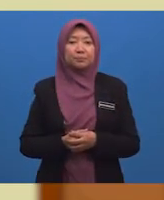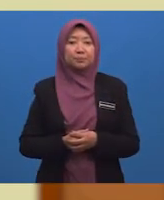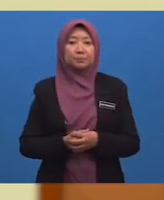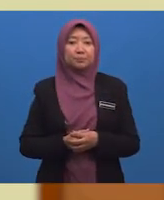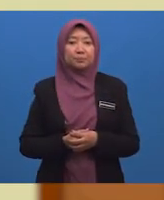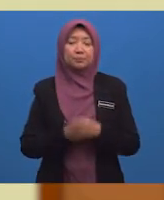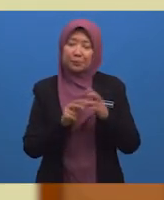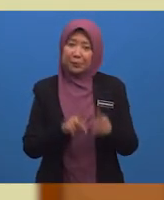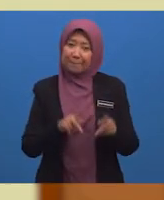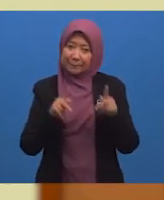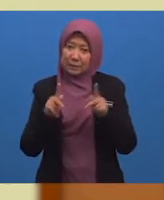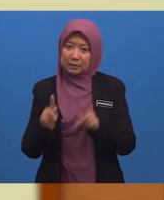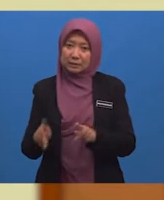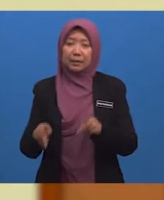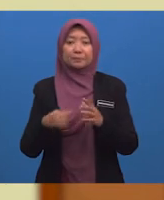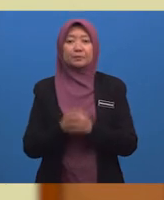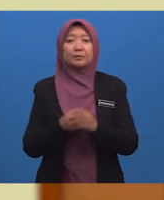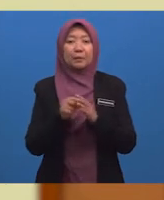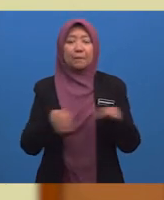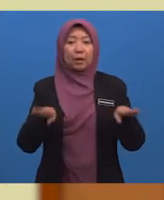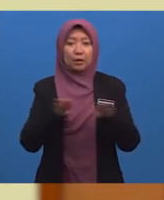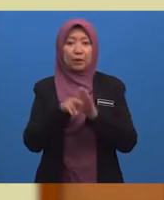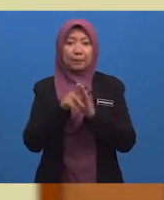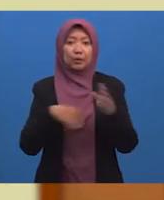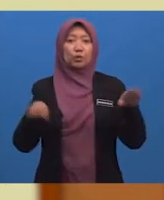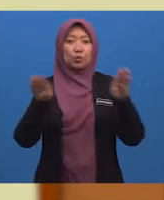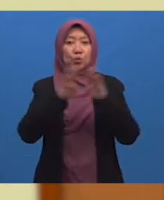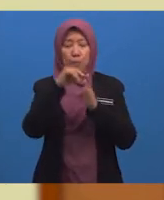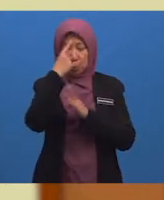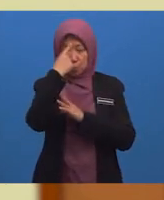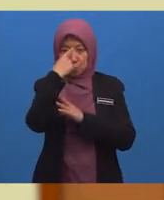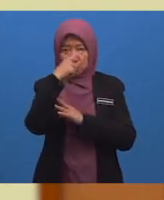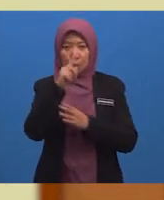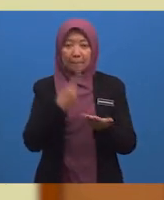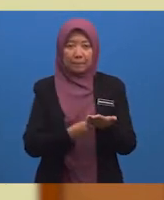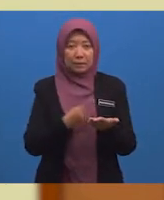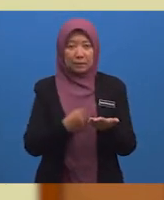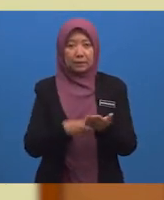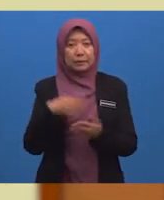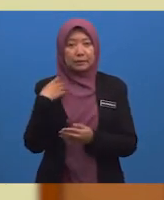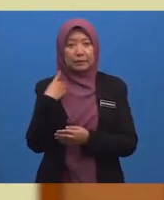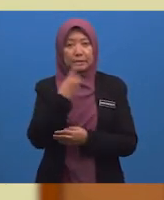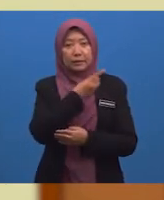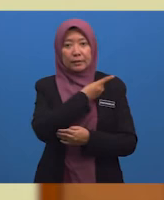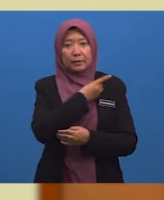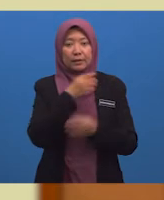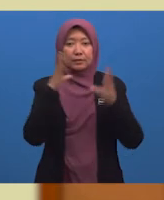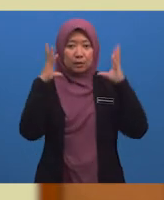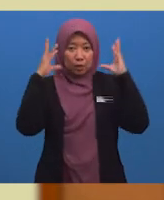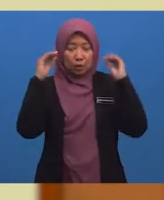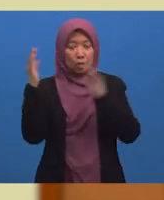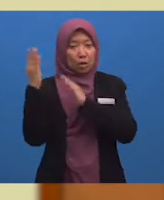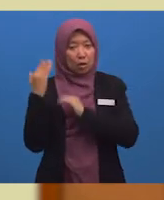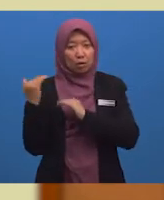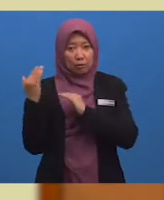Para pelajar yang dikasihi, sebagai penutup untuk sesi perbincangan kita pada kali ini, Cikgu Ahmad